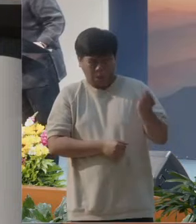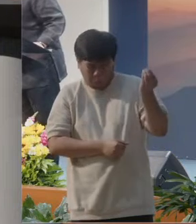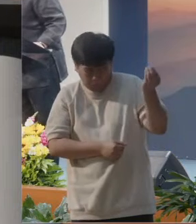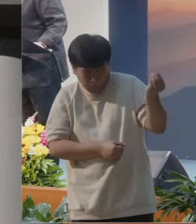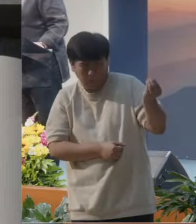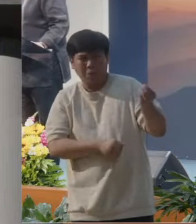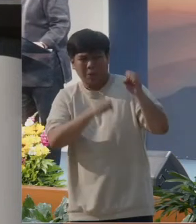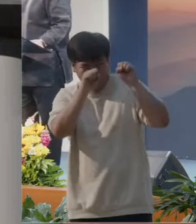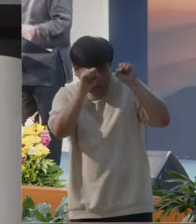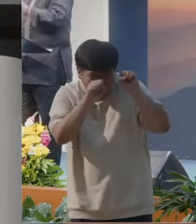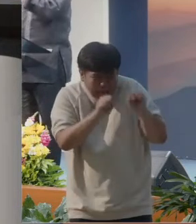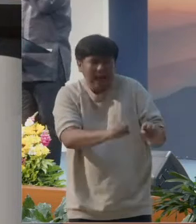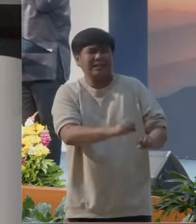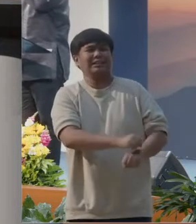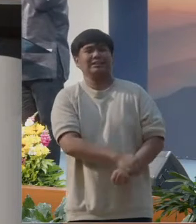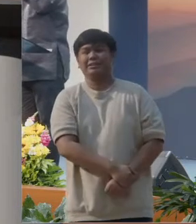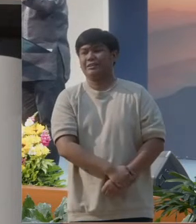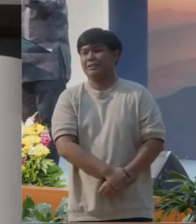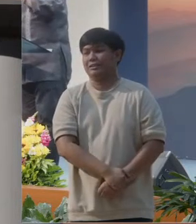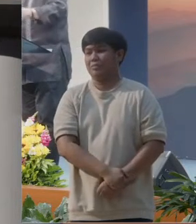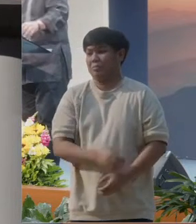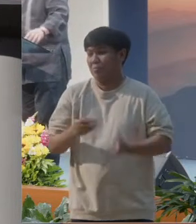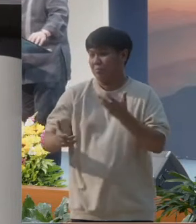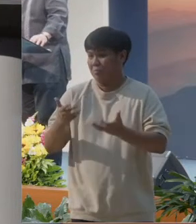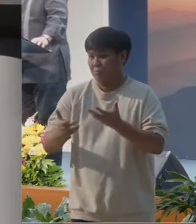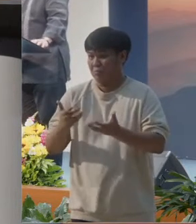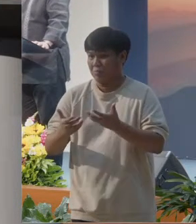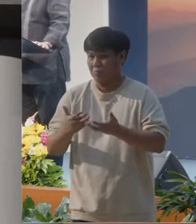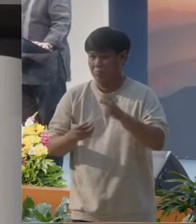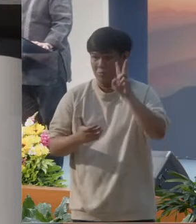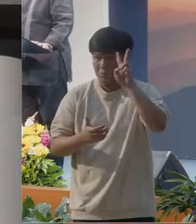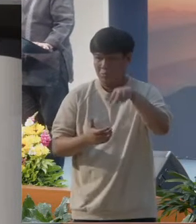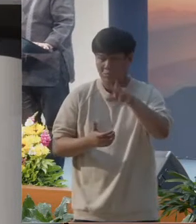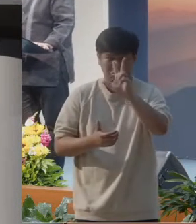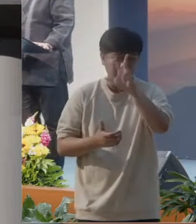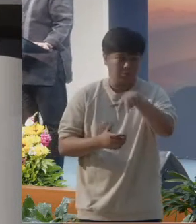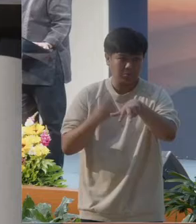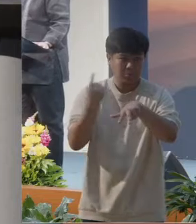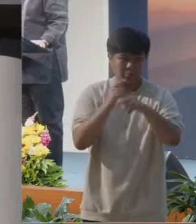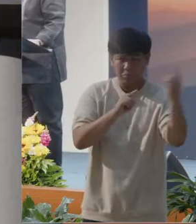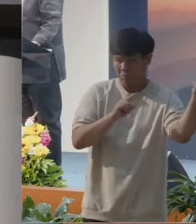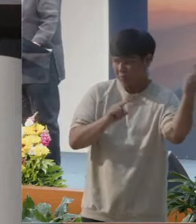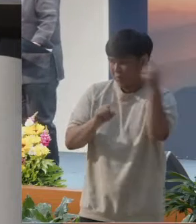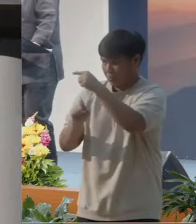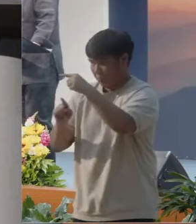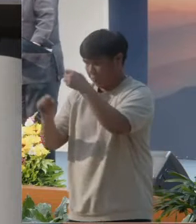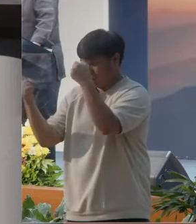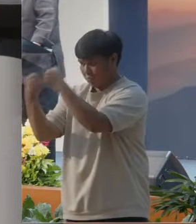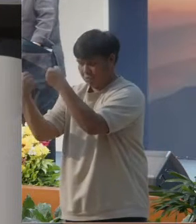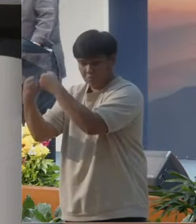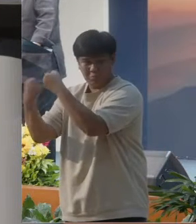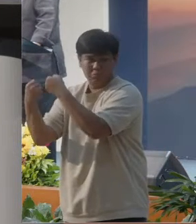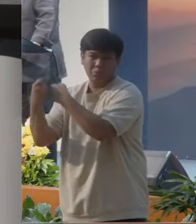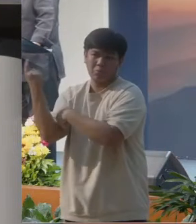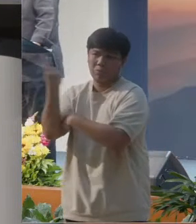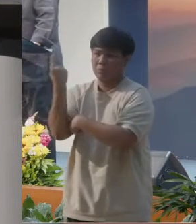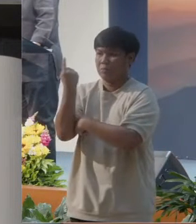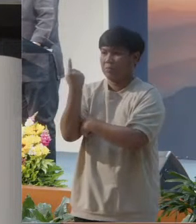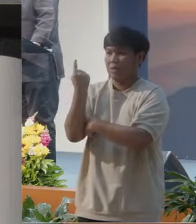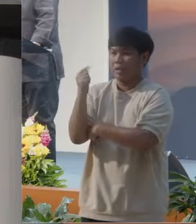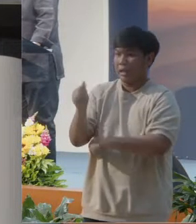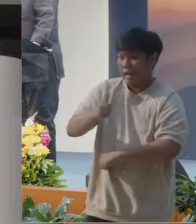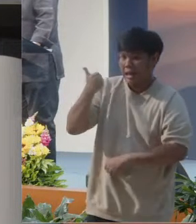Maliit lang ang Ai. Siguro mga 2 sa 3,000 lang ang kailangan natin. Yung